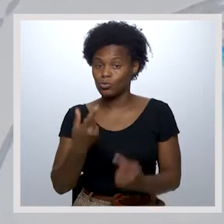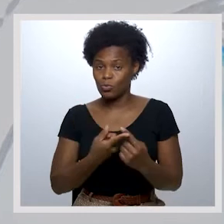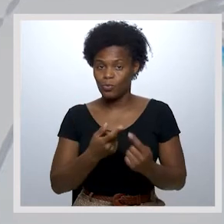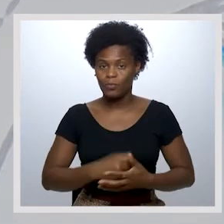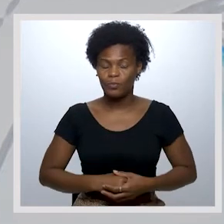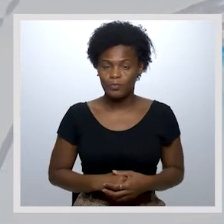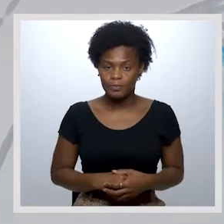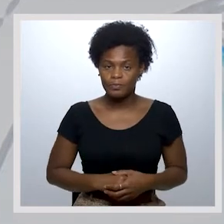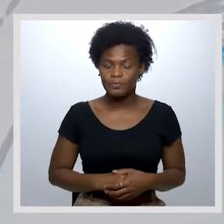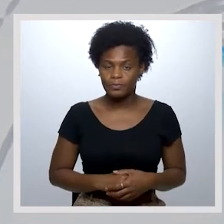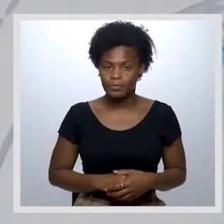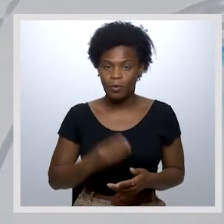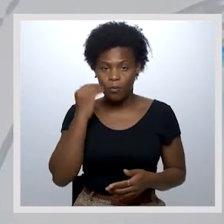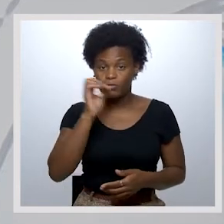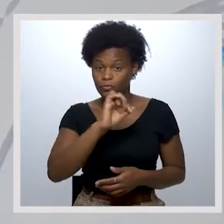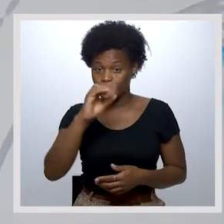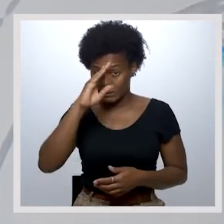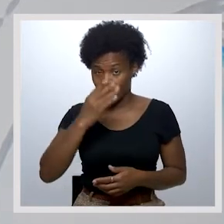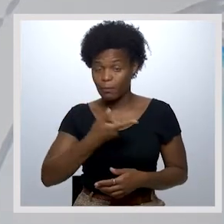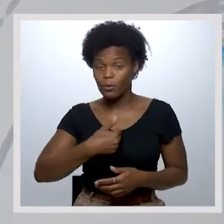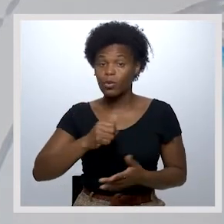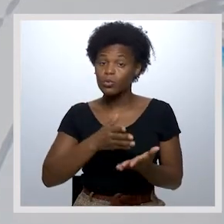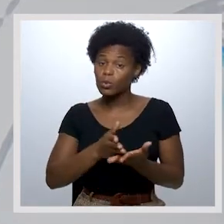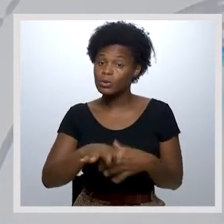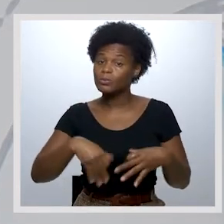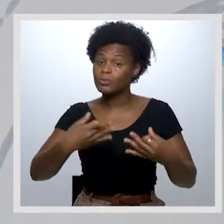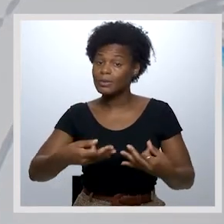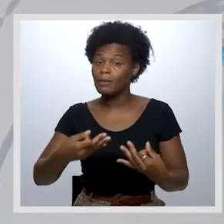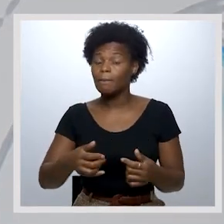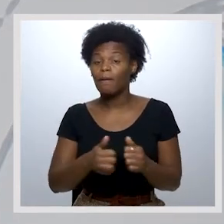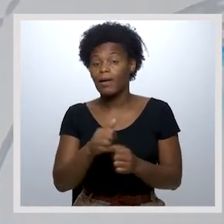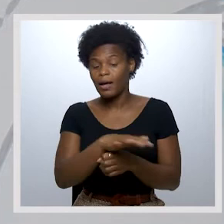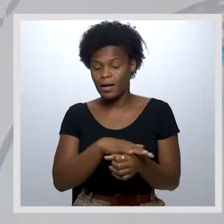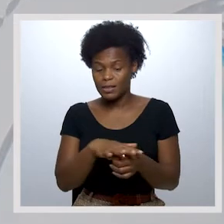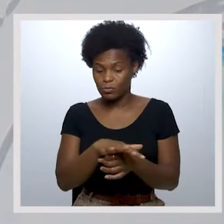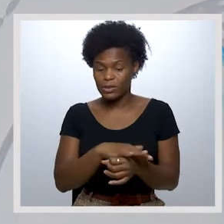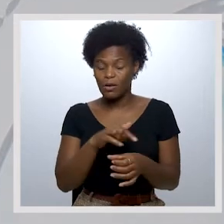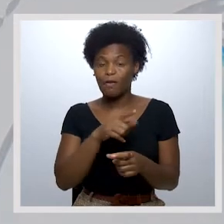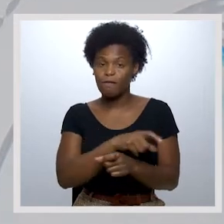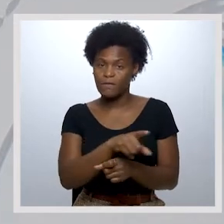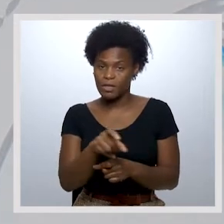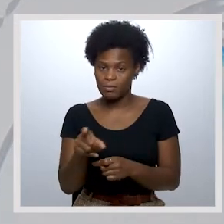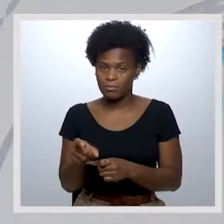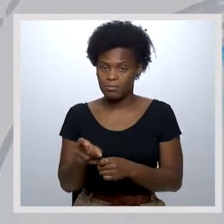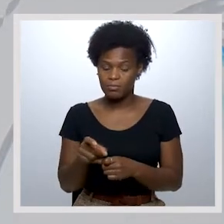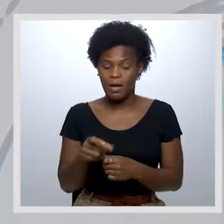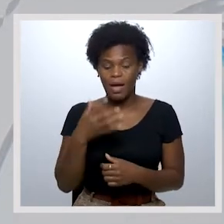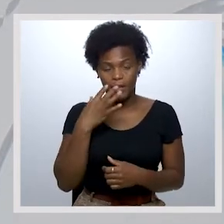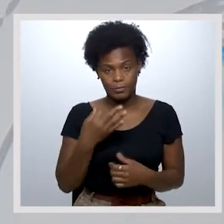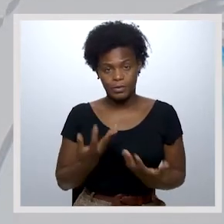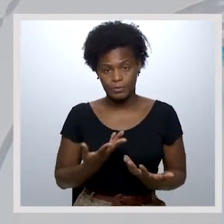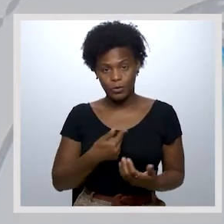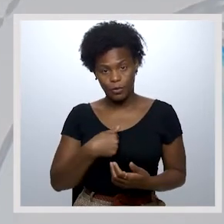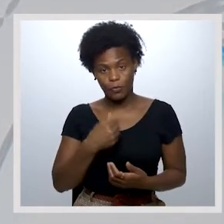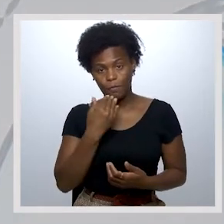année. Comme vous le savez, nous continuons toujours dans la situation de Covid-19. Ainsi, je